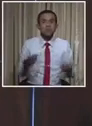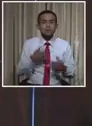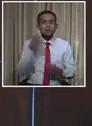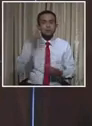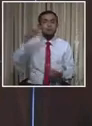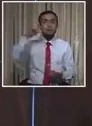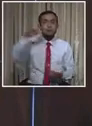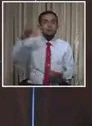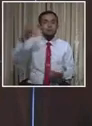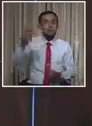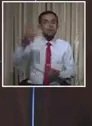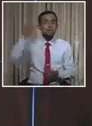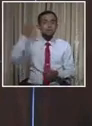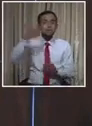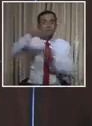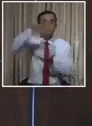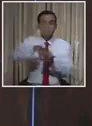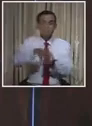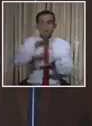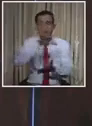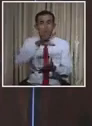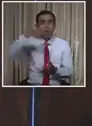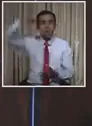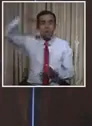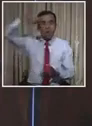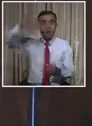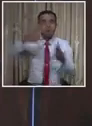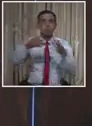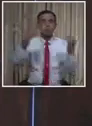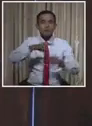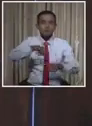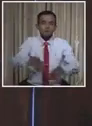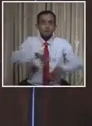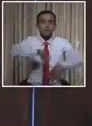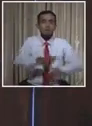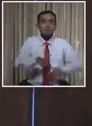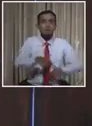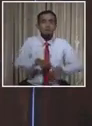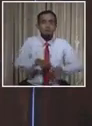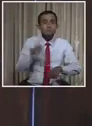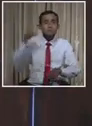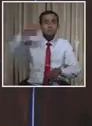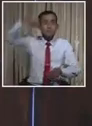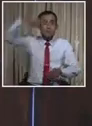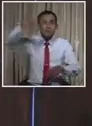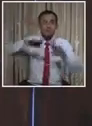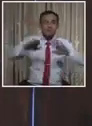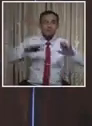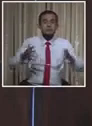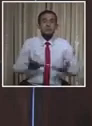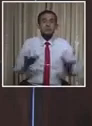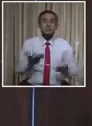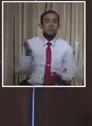චීනයේ පහුගිය කාලේ ප්‍රාන්ත 5-6ක විදුලිය කපනවා. දවසට පැය ගාන. ඒ රටවල් වල විදුලිය කළමනාකරණය කරගන්න බැරි